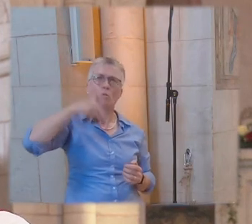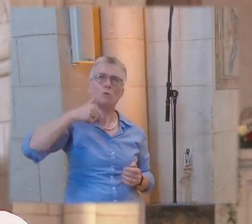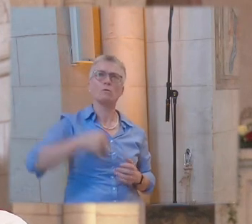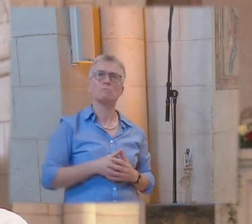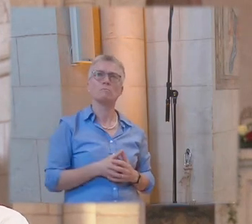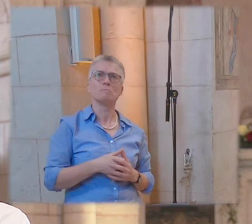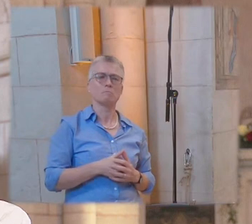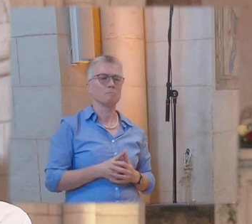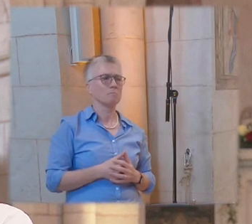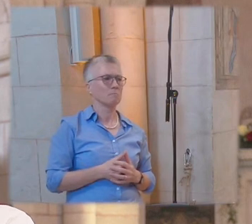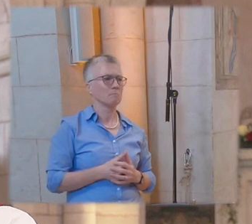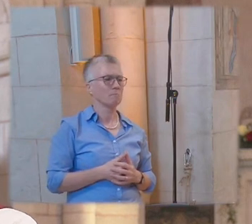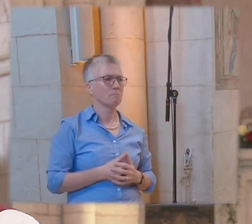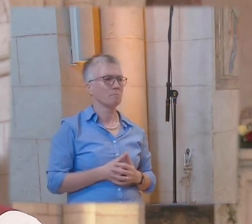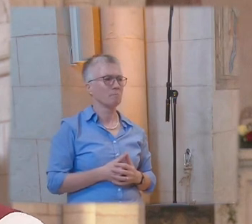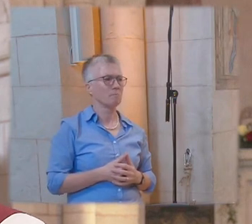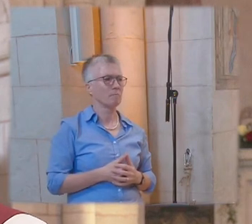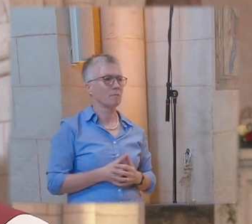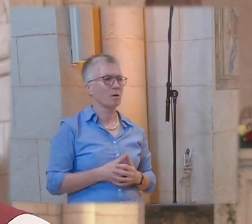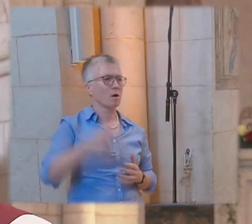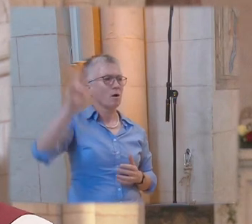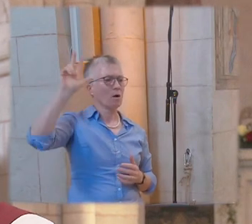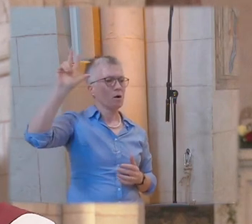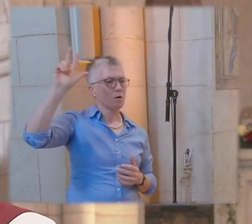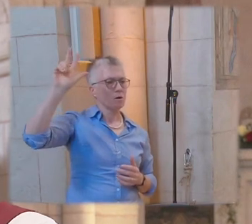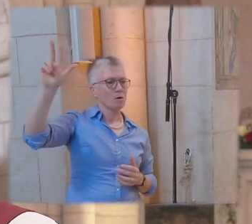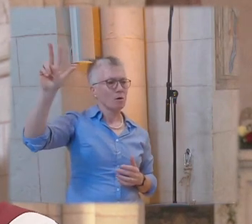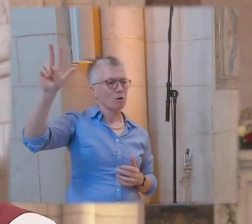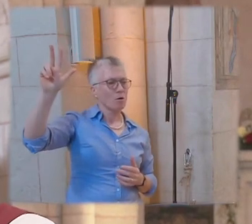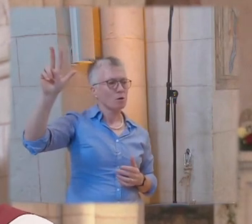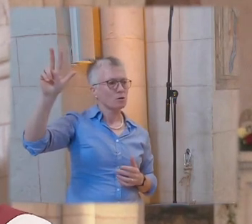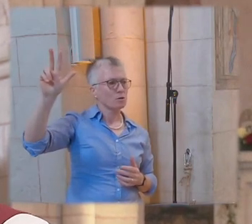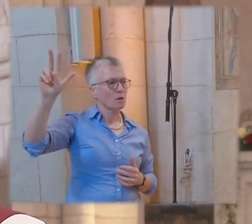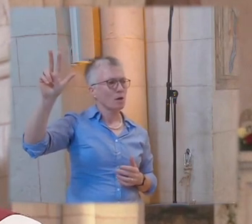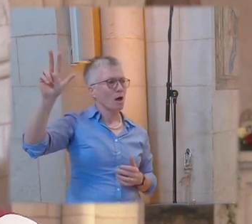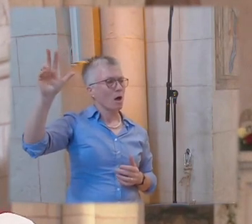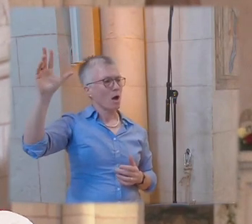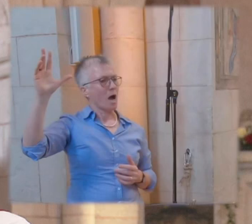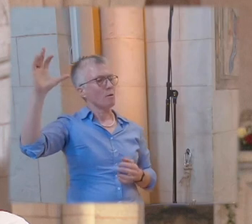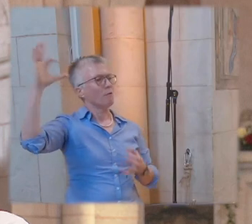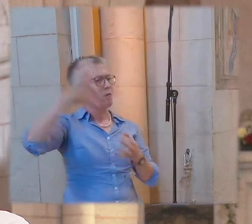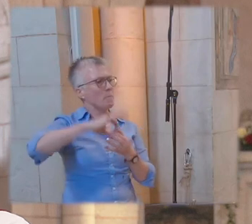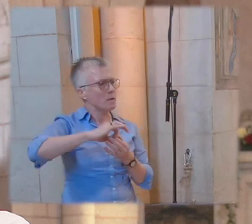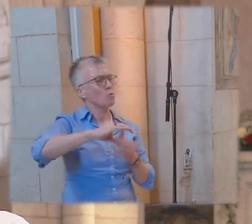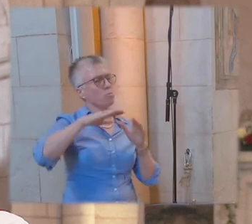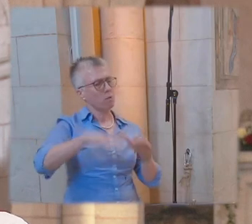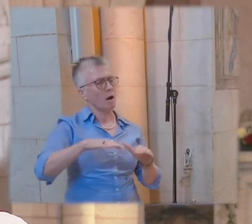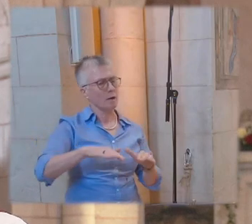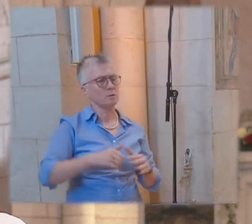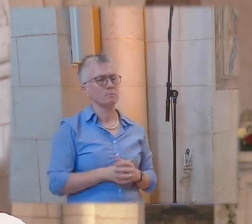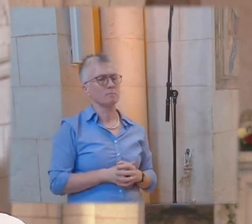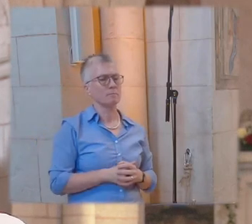Zunge. Ihr Herz hielt nicht fest zu ihm, sie